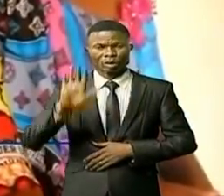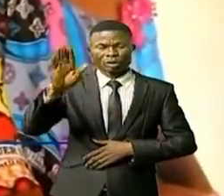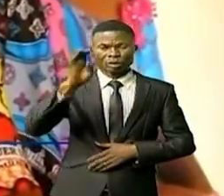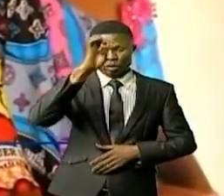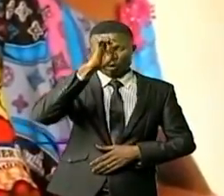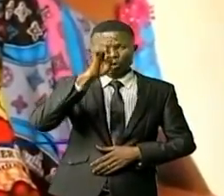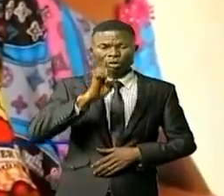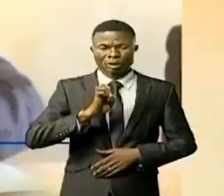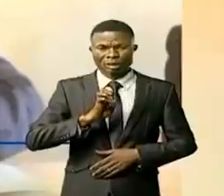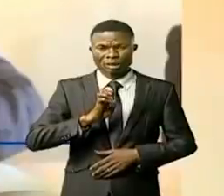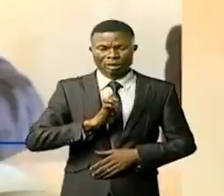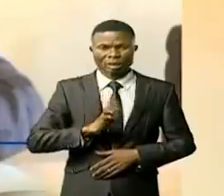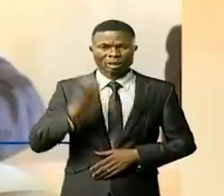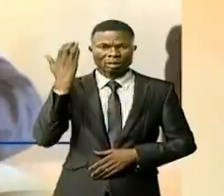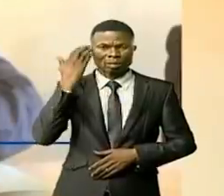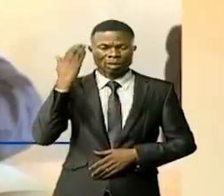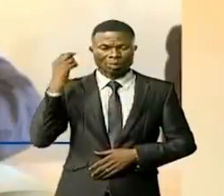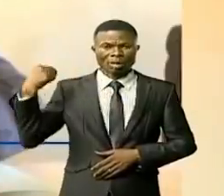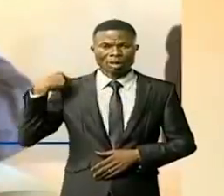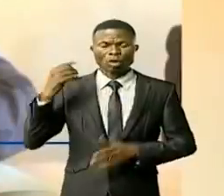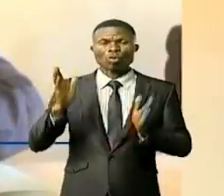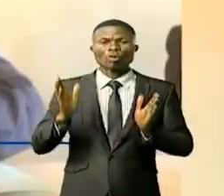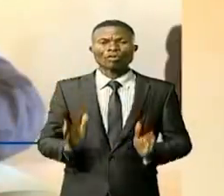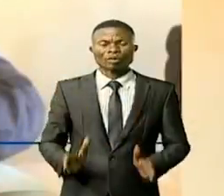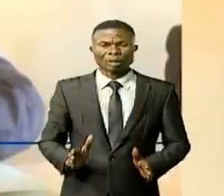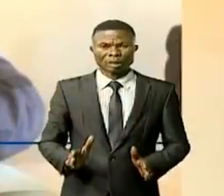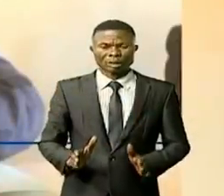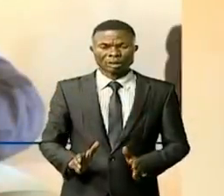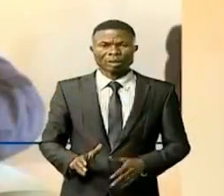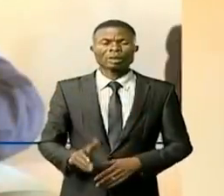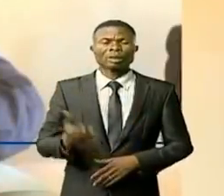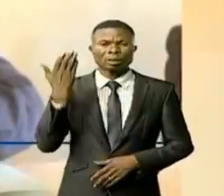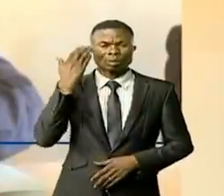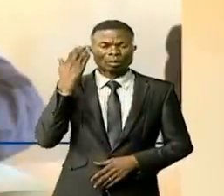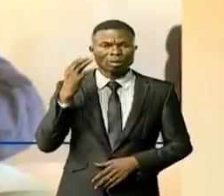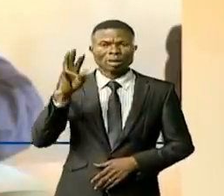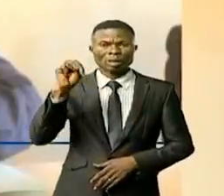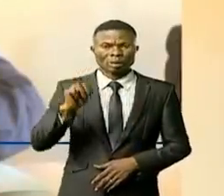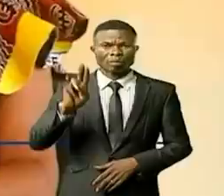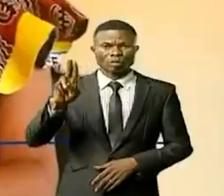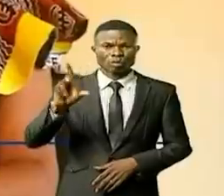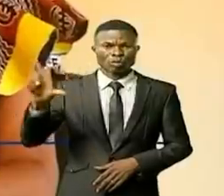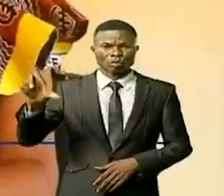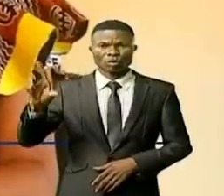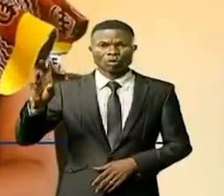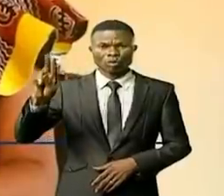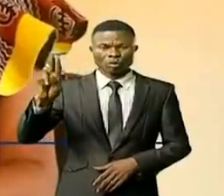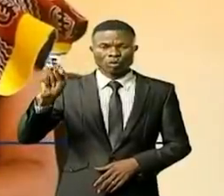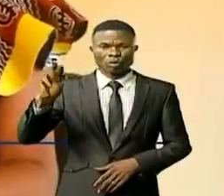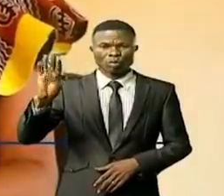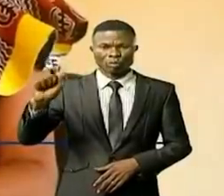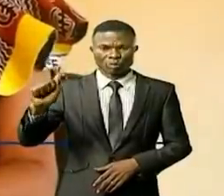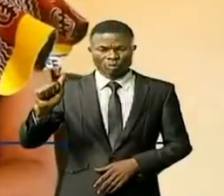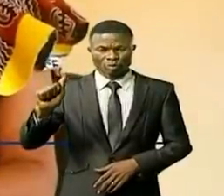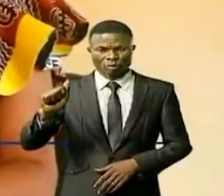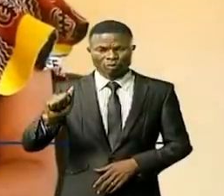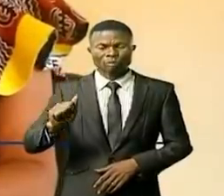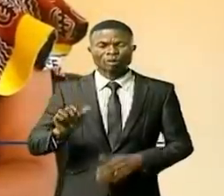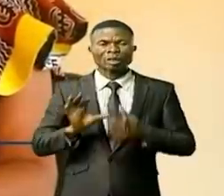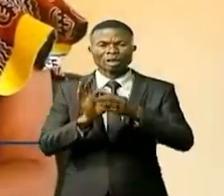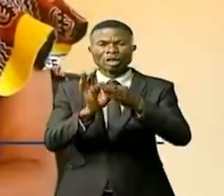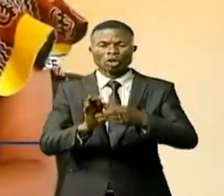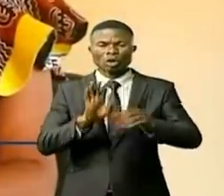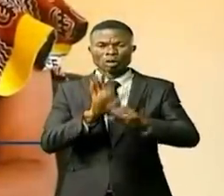Excellence, Monsieur le gouverneur Edouard Moulumba Moudjandam, attache indéfectible soutien